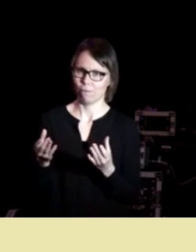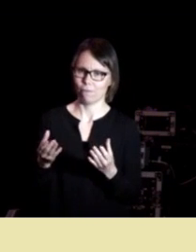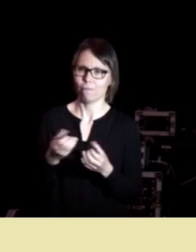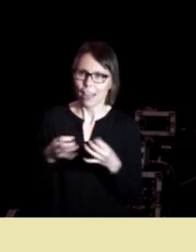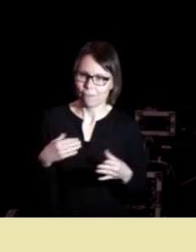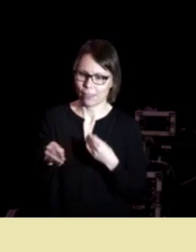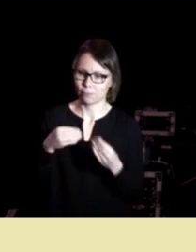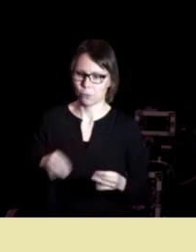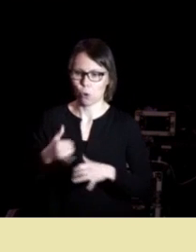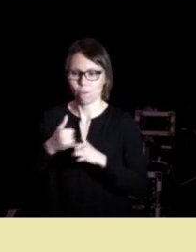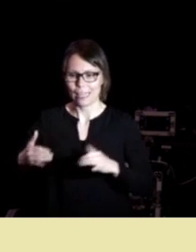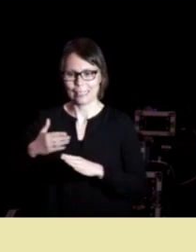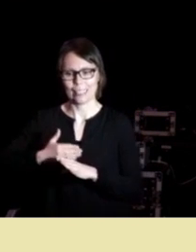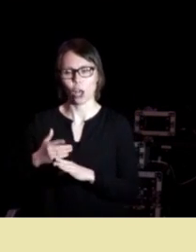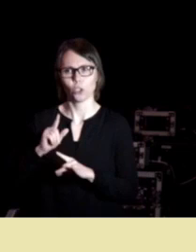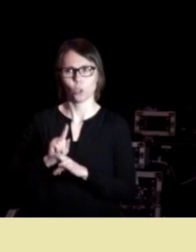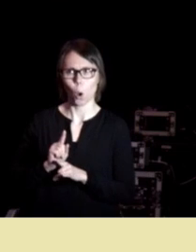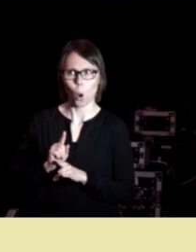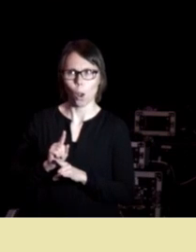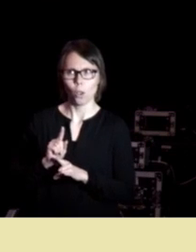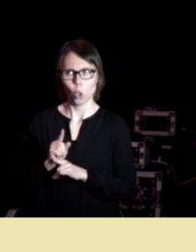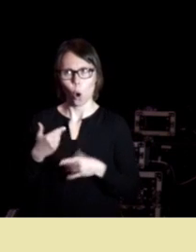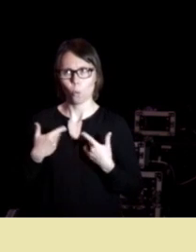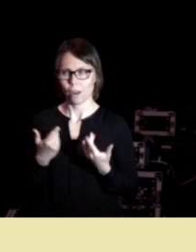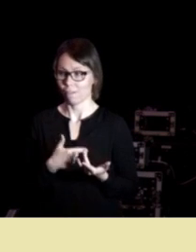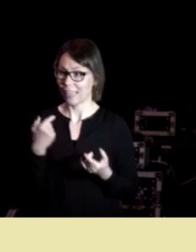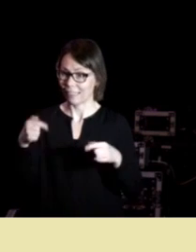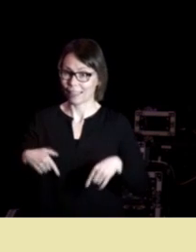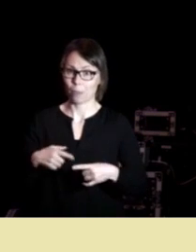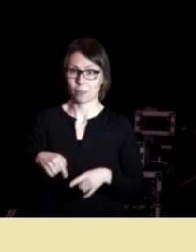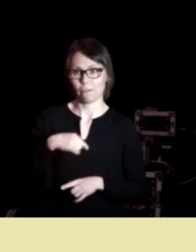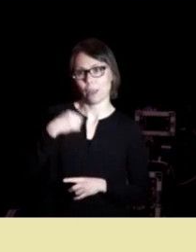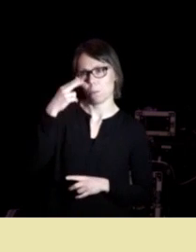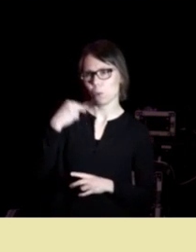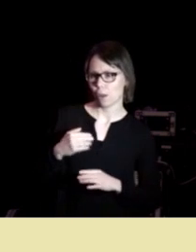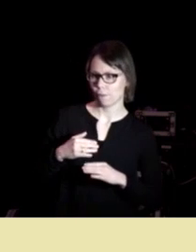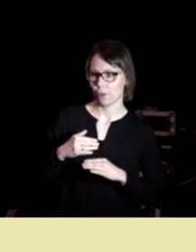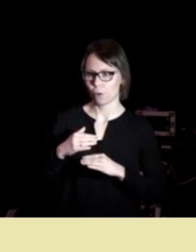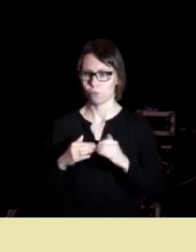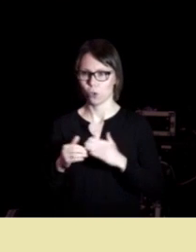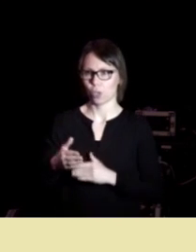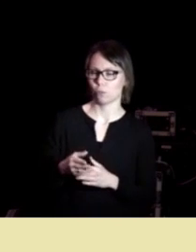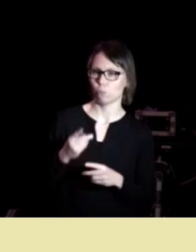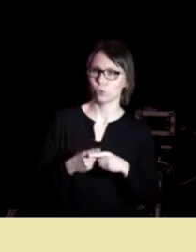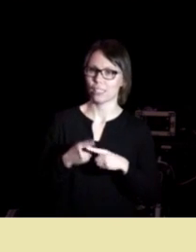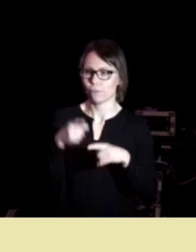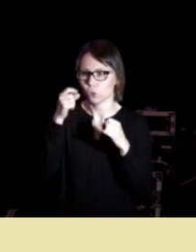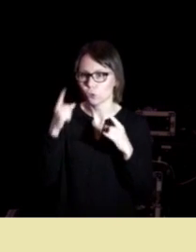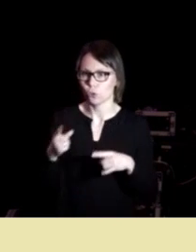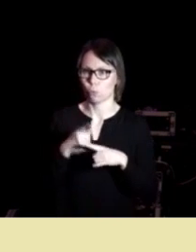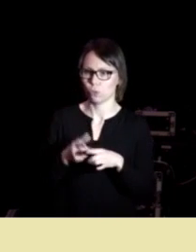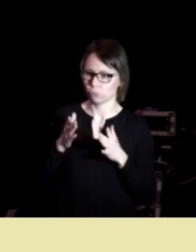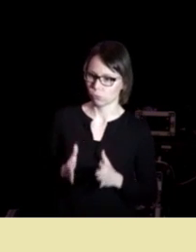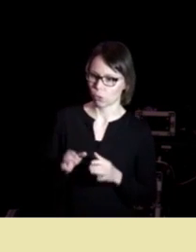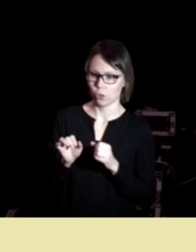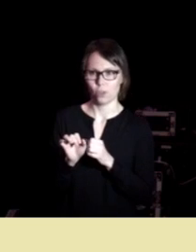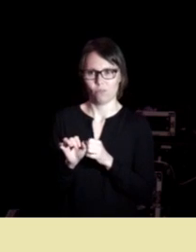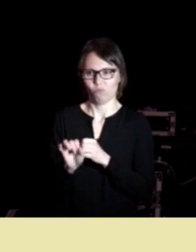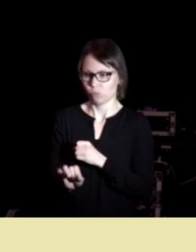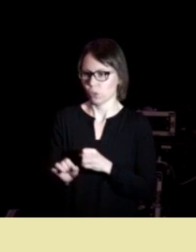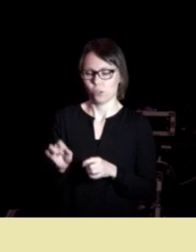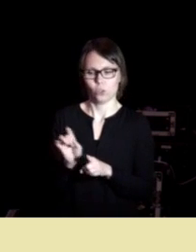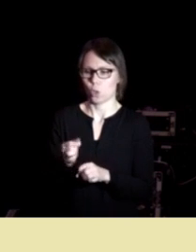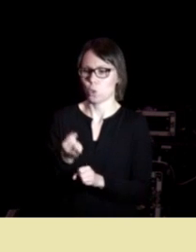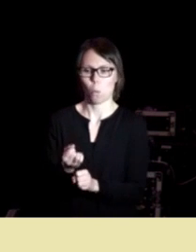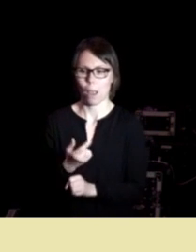større fleksibilitet og frihetsgrader, så opplever vi dette. Men vi prøver da å bygge en positiv kultur og positiv holdning for at det ikke er sånn vi skal